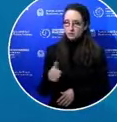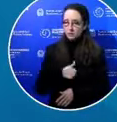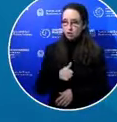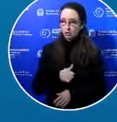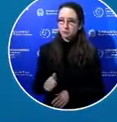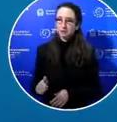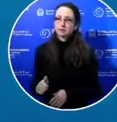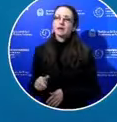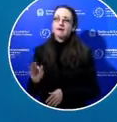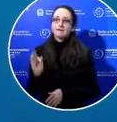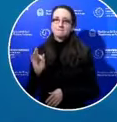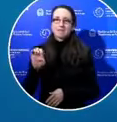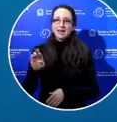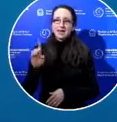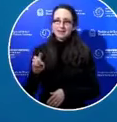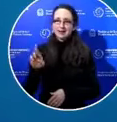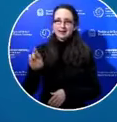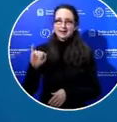Grazie.